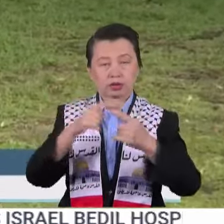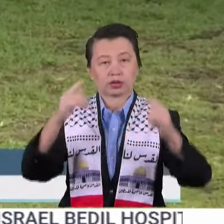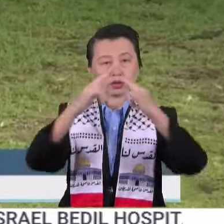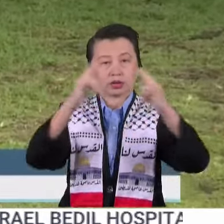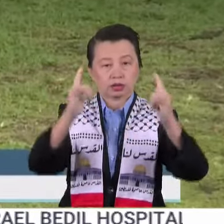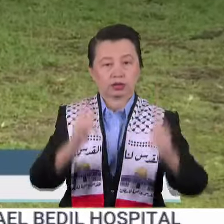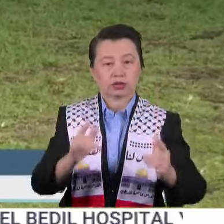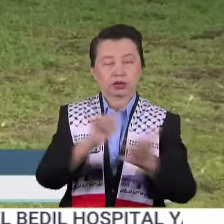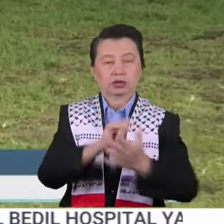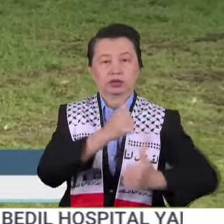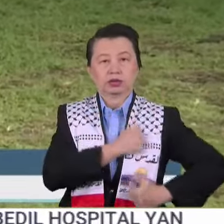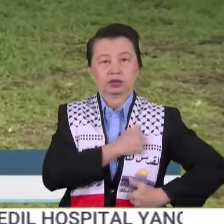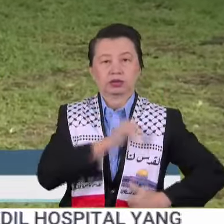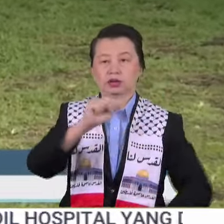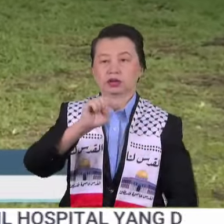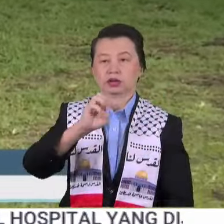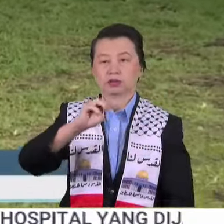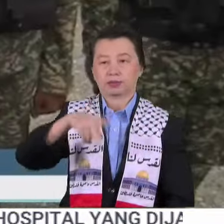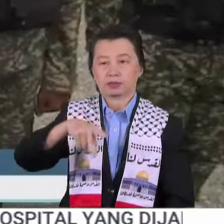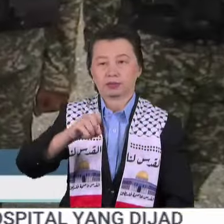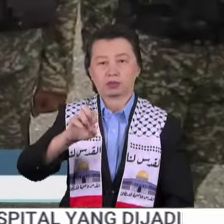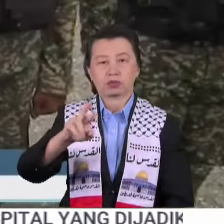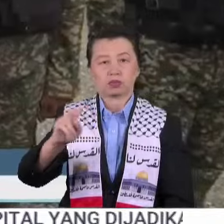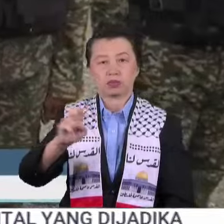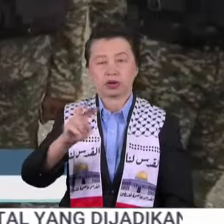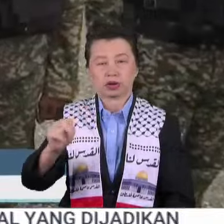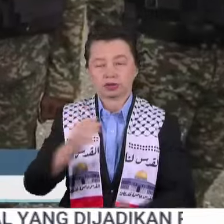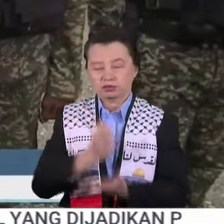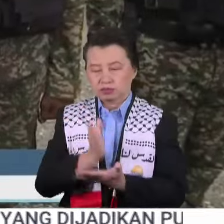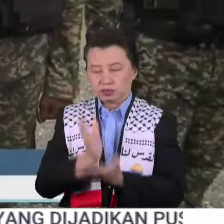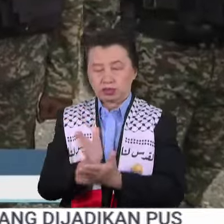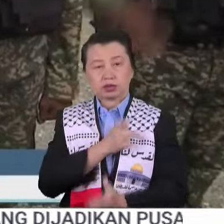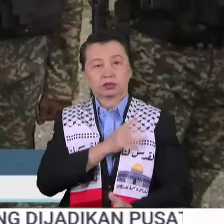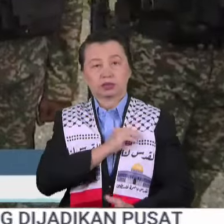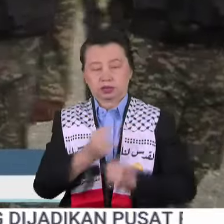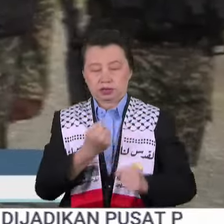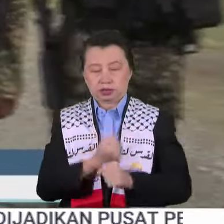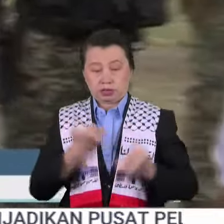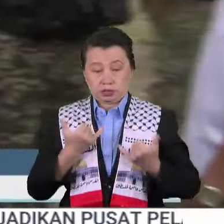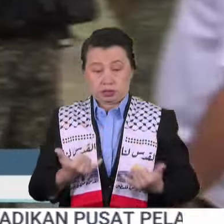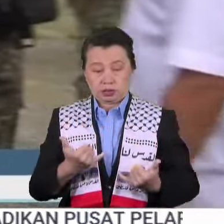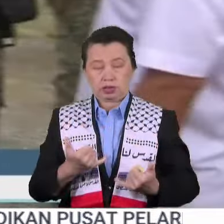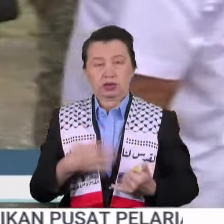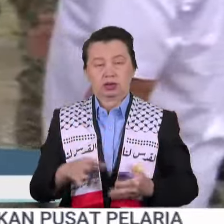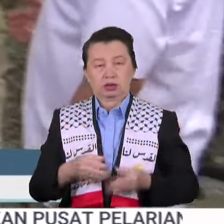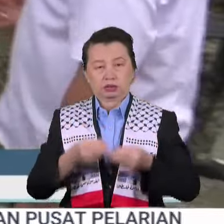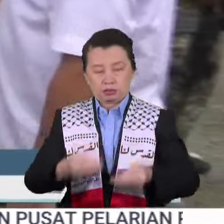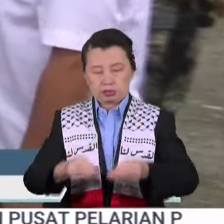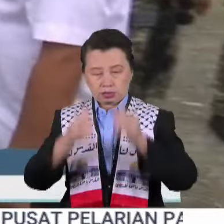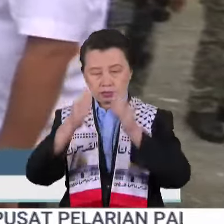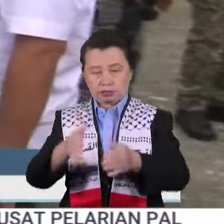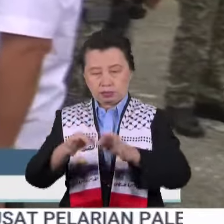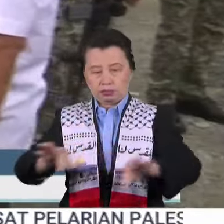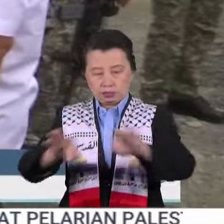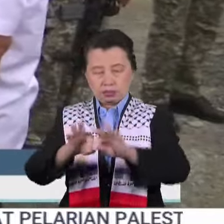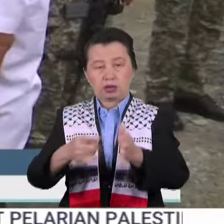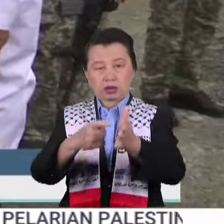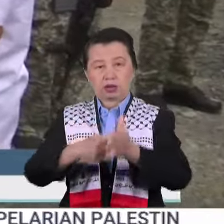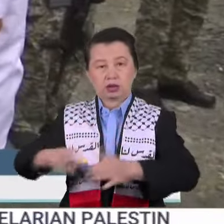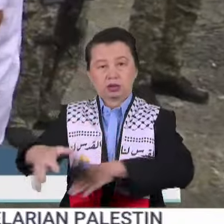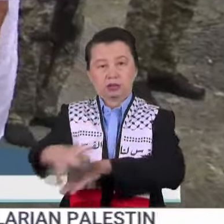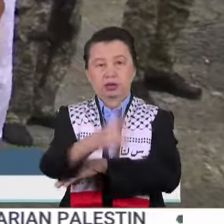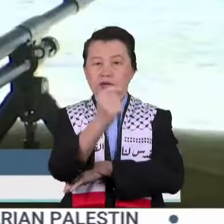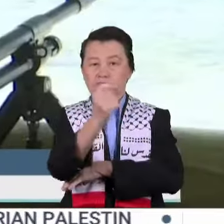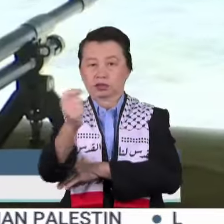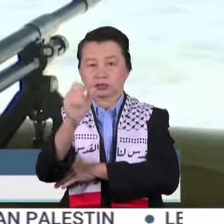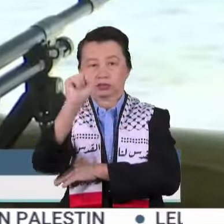Seri Wangsa Semporna. Menurut Adli, bajet kementerian itu pada tahun ini antaranya memberi keutamaan kepada keperluan pantai